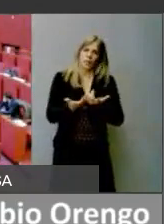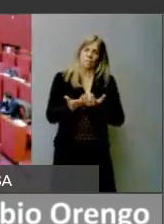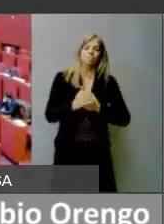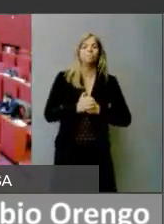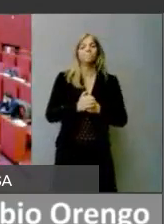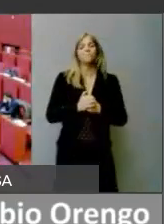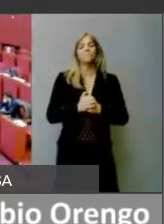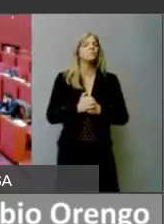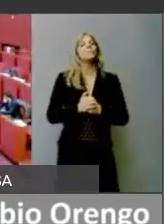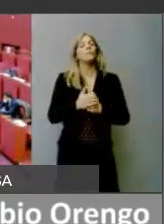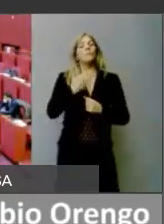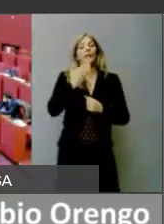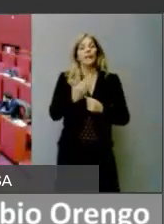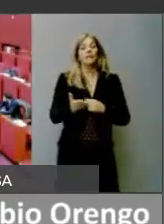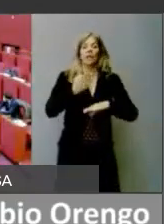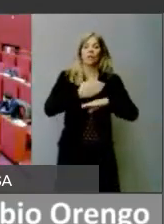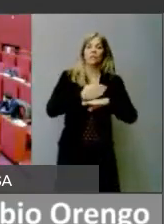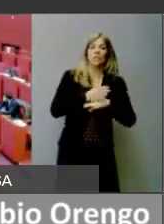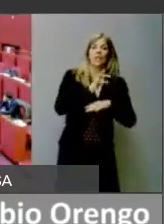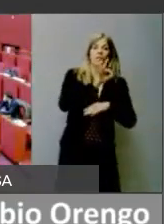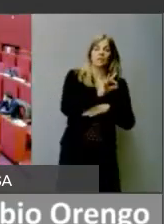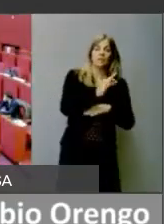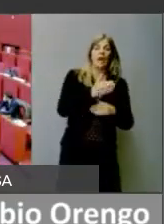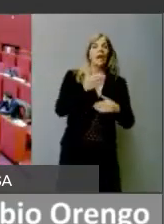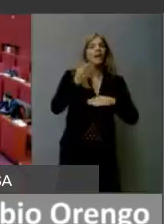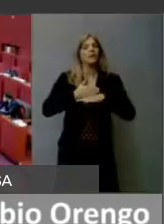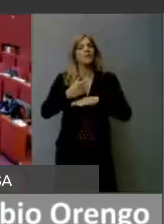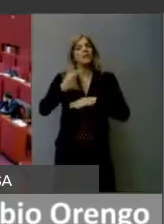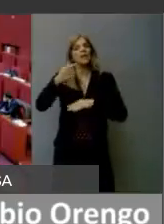Grazie consigliere Fontana. Prego consigliere Terrile.